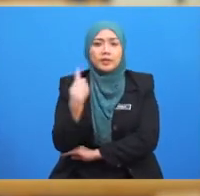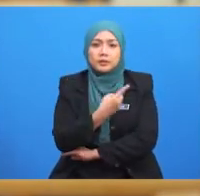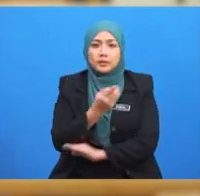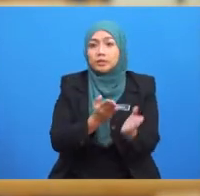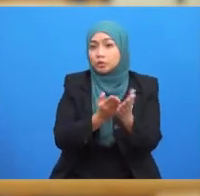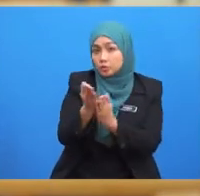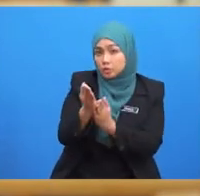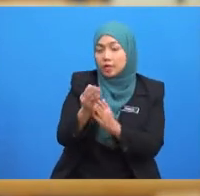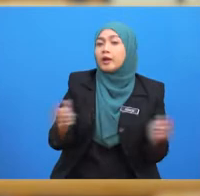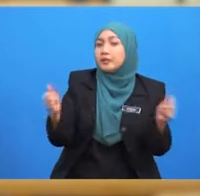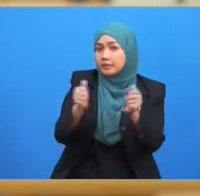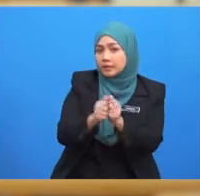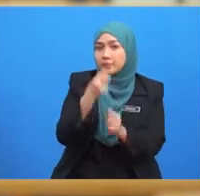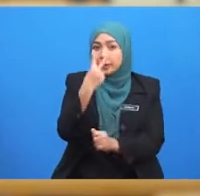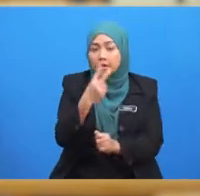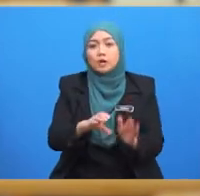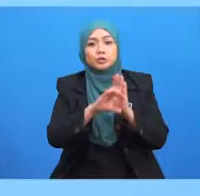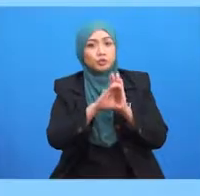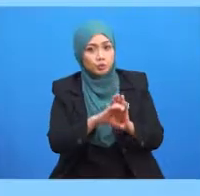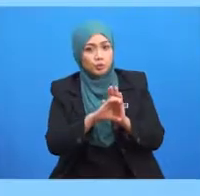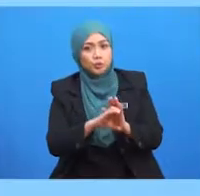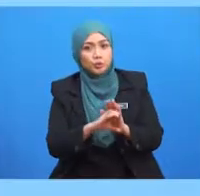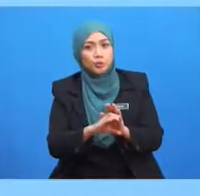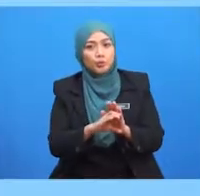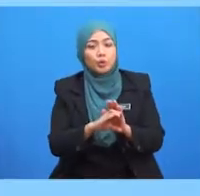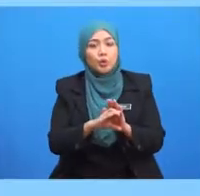dengan Khan Chung tuh seterusnya